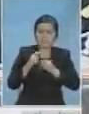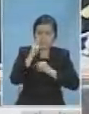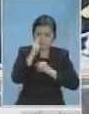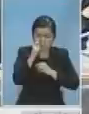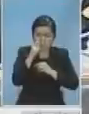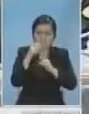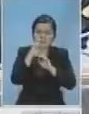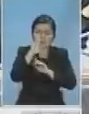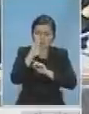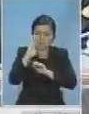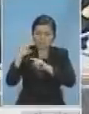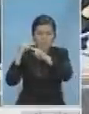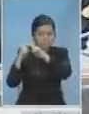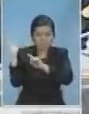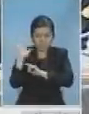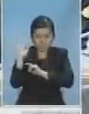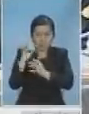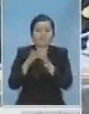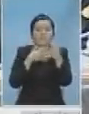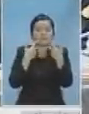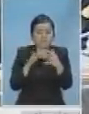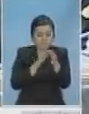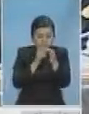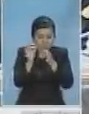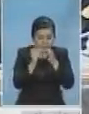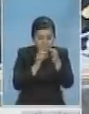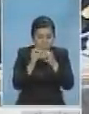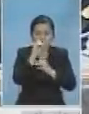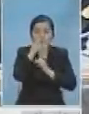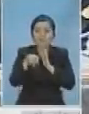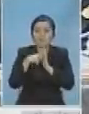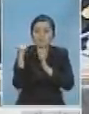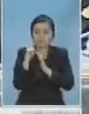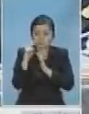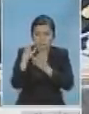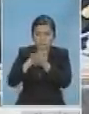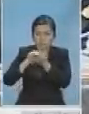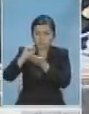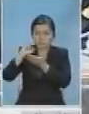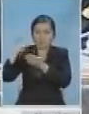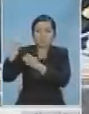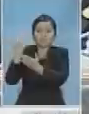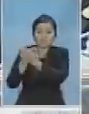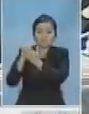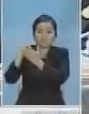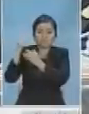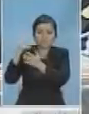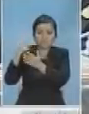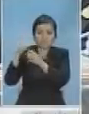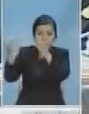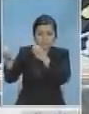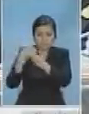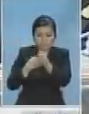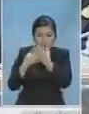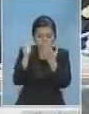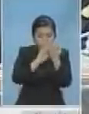บวกนะครับและท่านก็อธิบายต่อไปว่าเหตุผลที่เป็นอย่างนั้นเพราะ3เรื่องเรื่อง